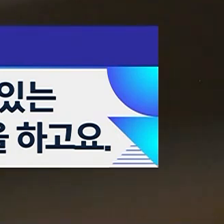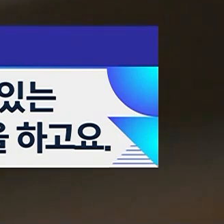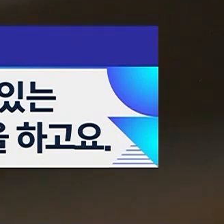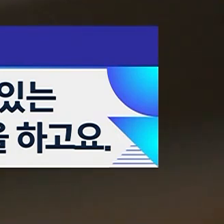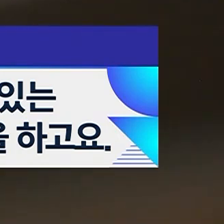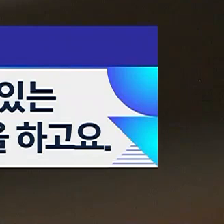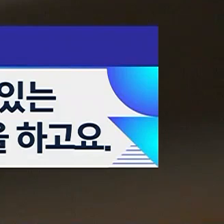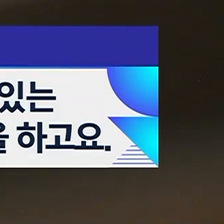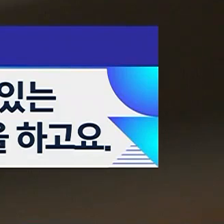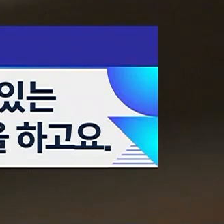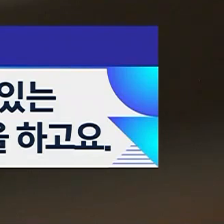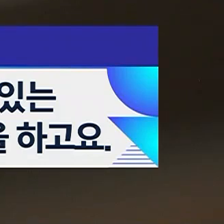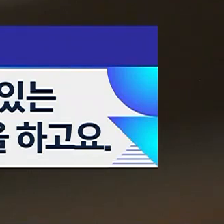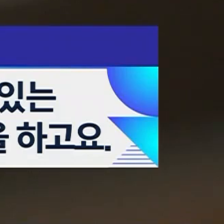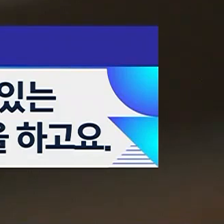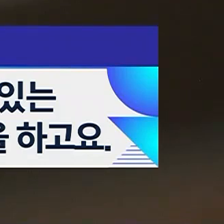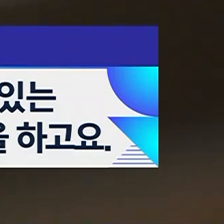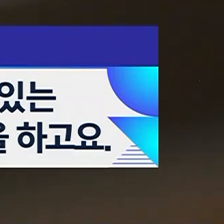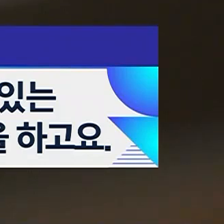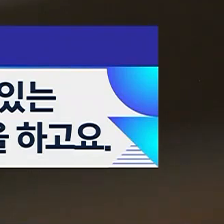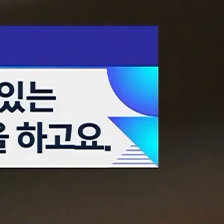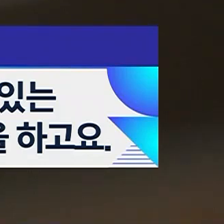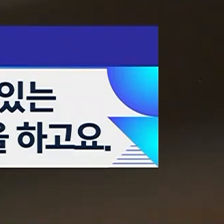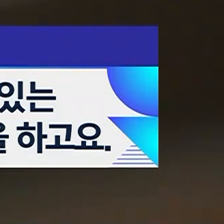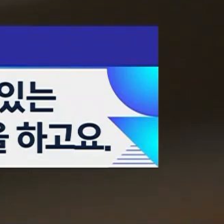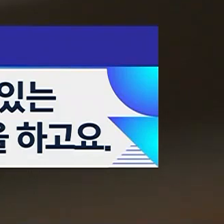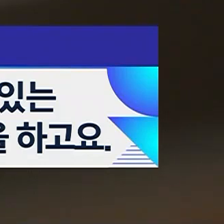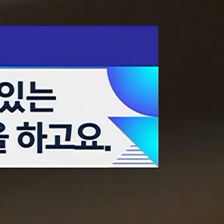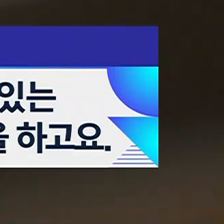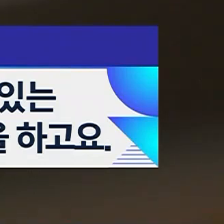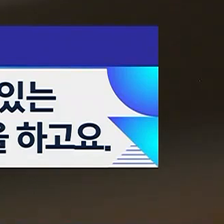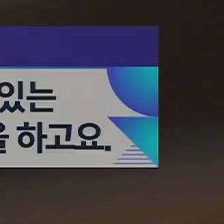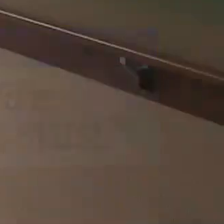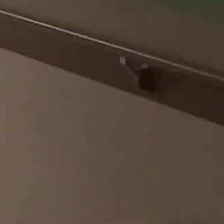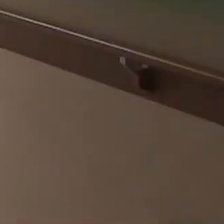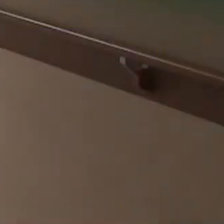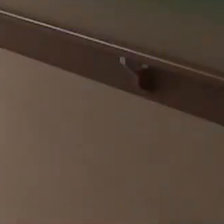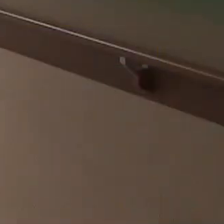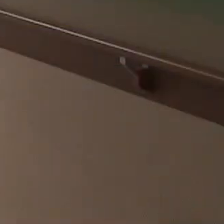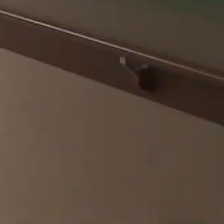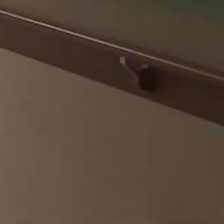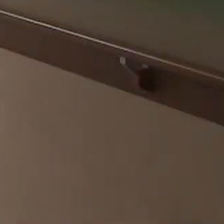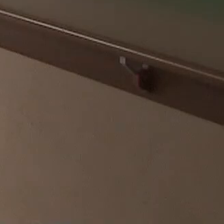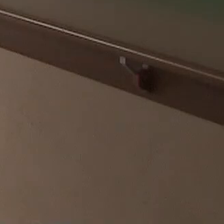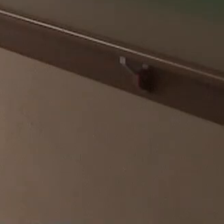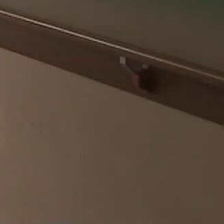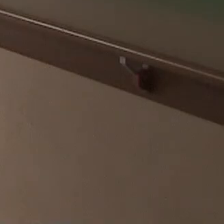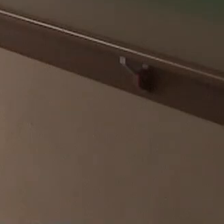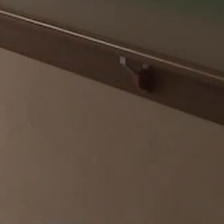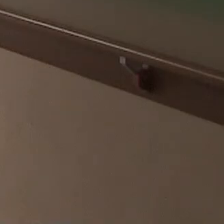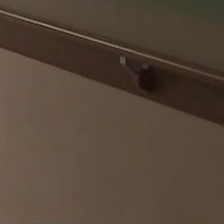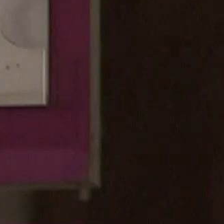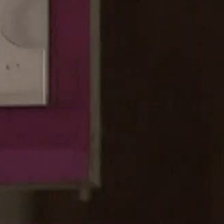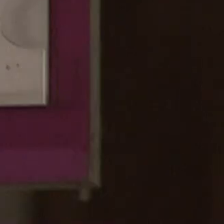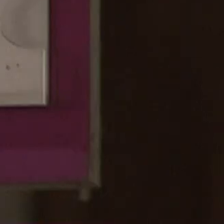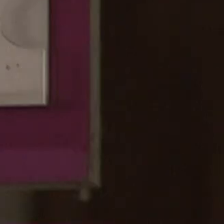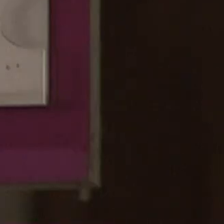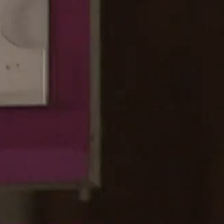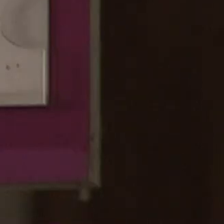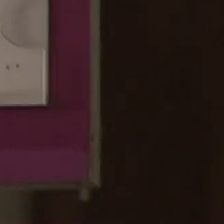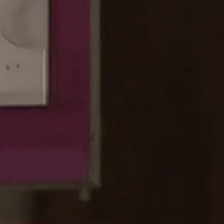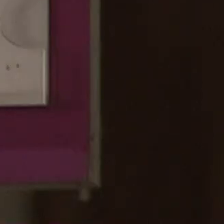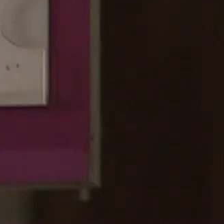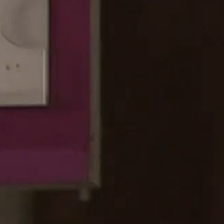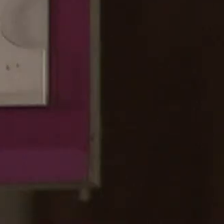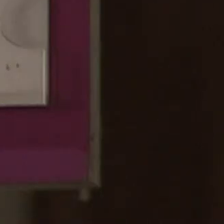어떻게 할 것이냐가 지금 가장 중요한 그 문제라고 생각을 하고요. 징계 수위는 교내 봉사부터